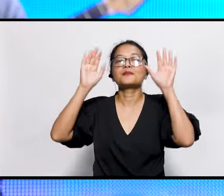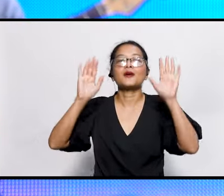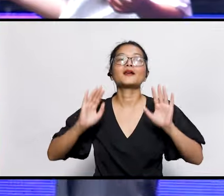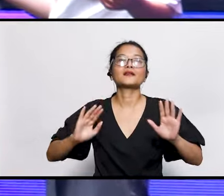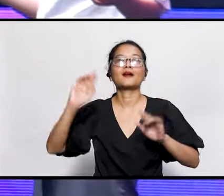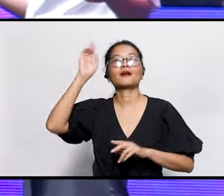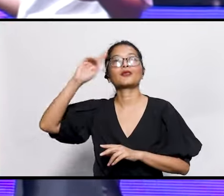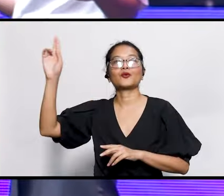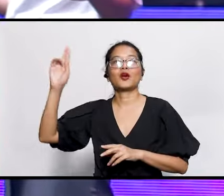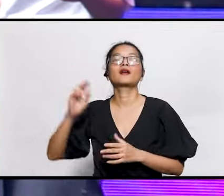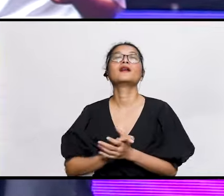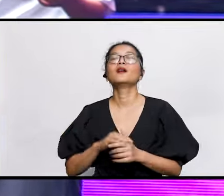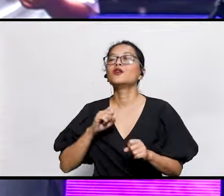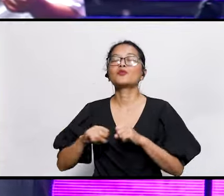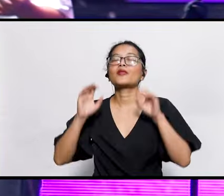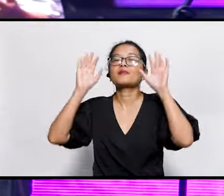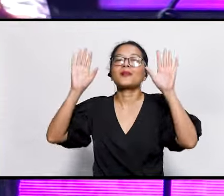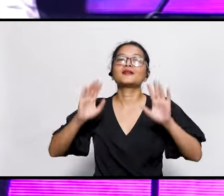kehupan and